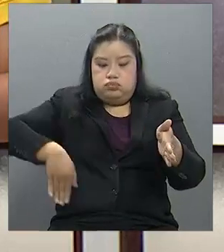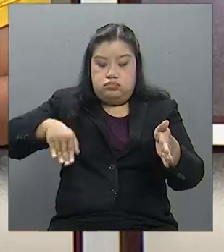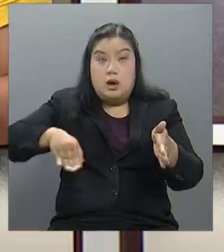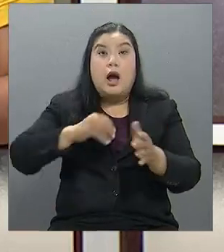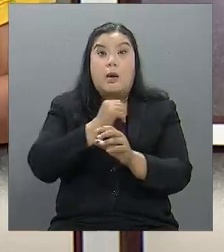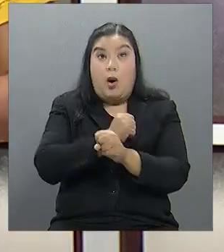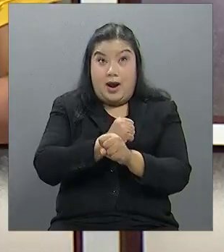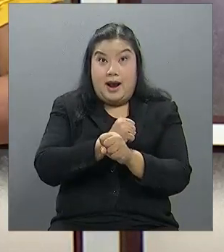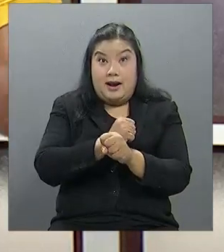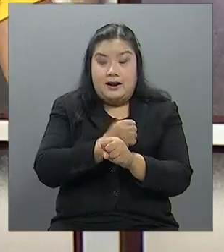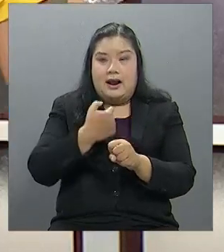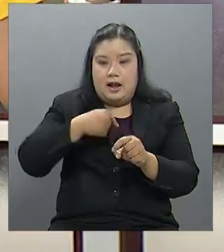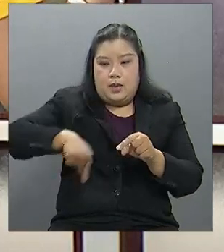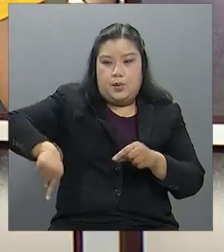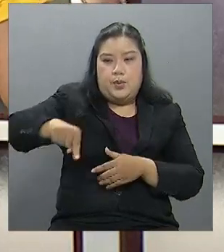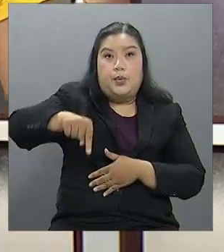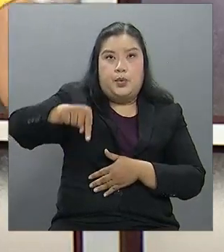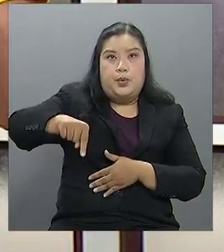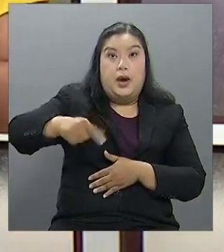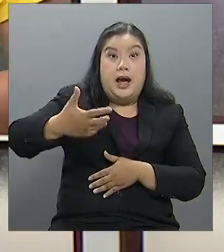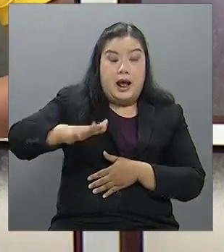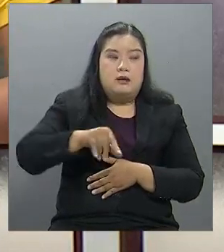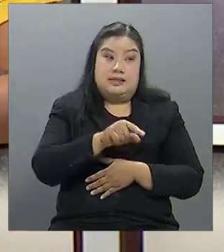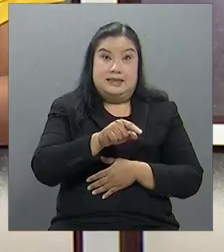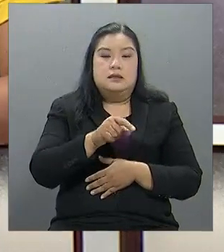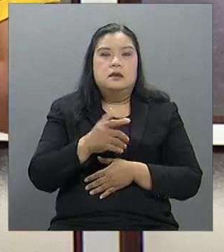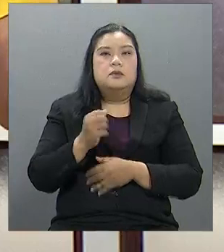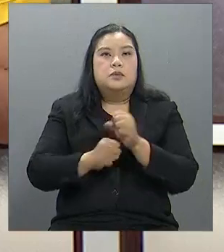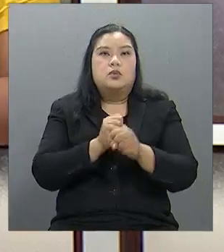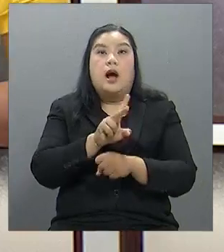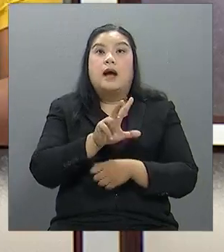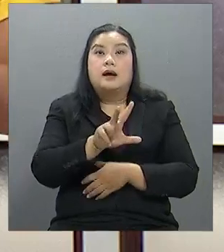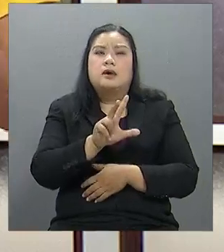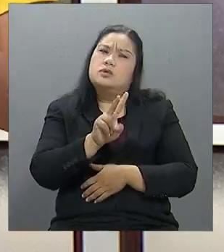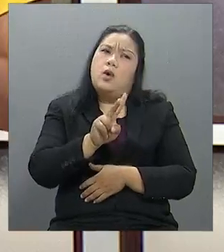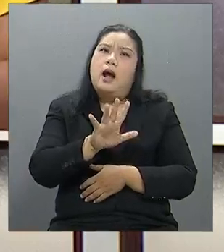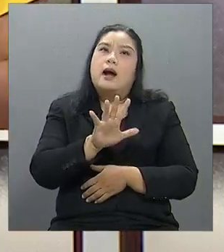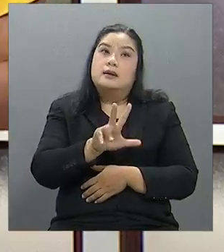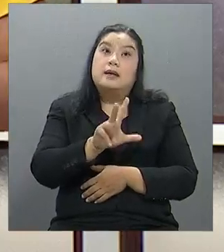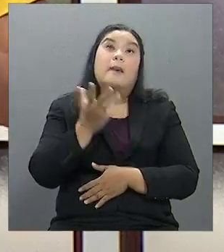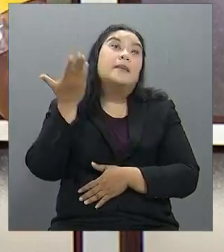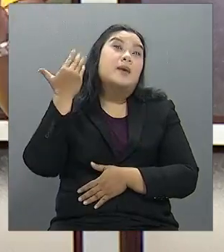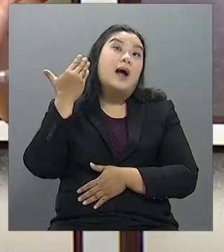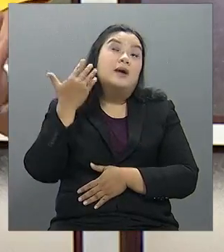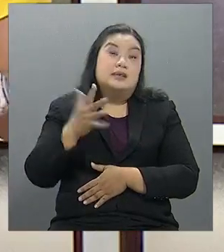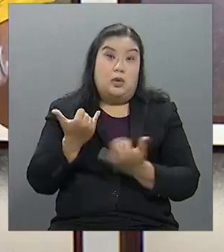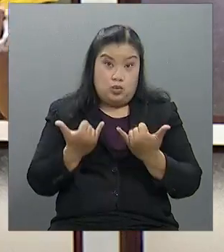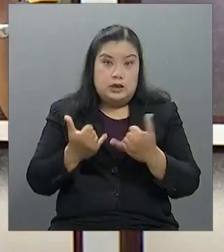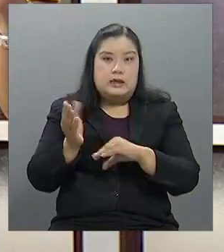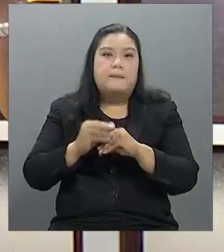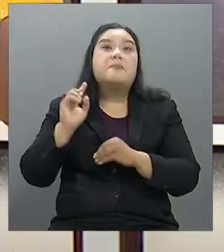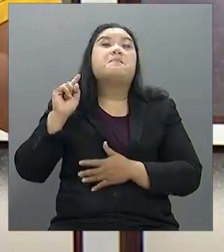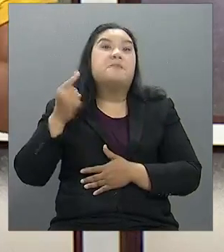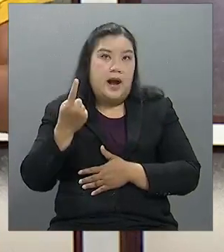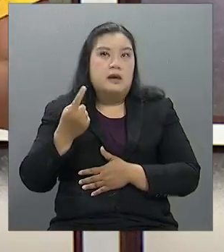ออิฐนะคะซึ่งก่อสร้างไปแล้วเสร็จตั้งแต่ปี2553นู่นนะคะปัจจุบันนี้ค่ะเป็นลักษณะของการที่เกิดชายหาดงอ